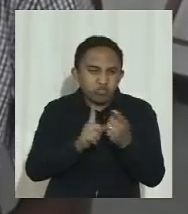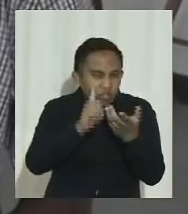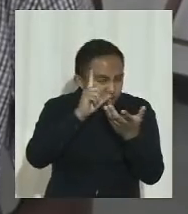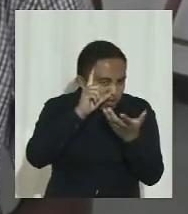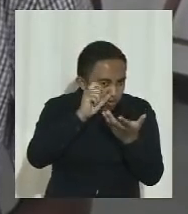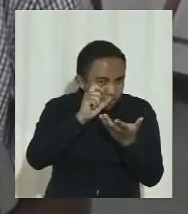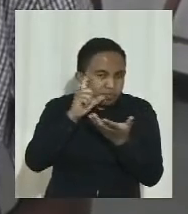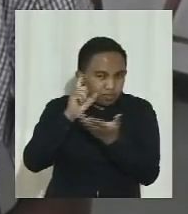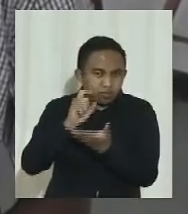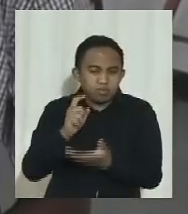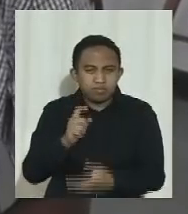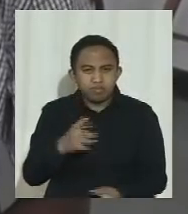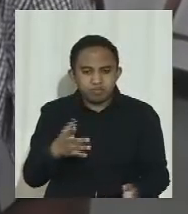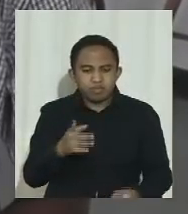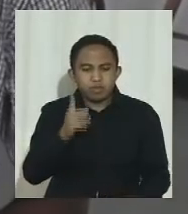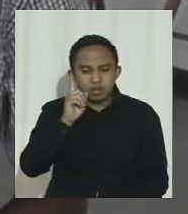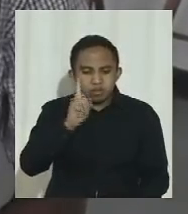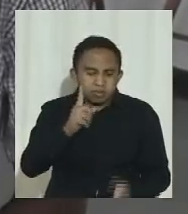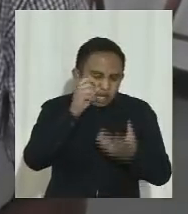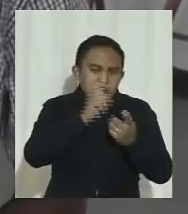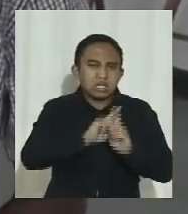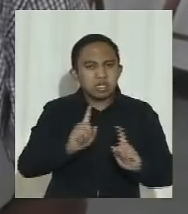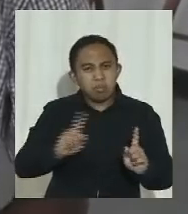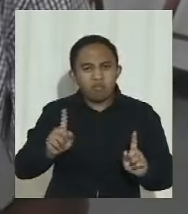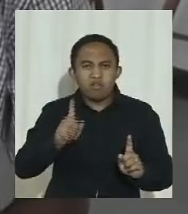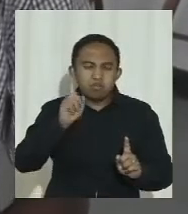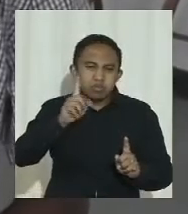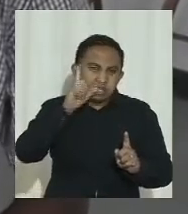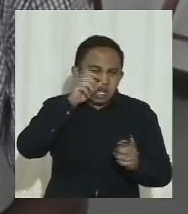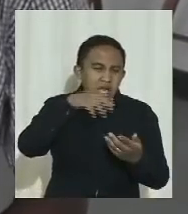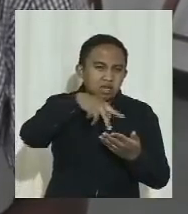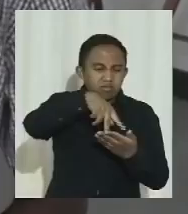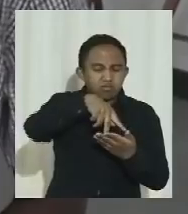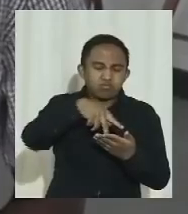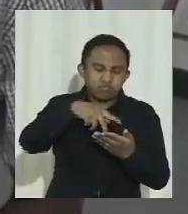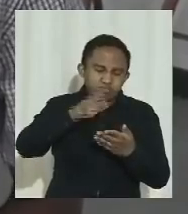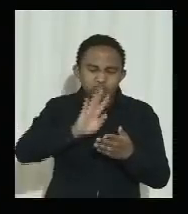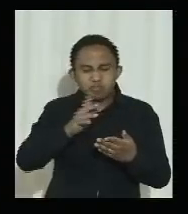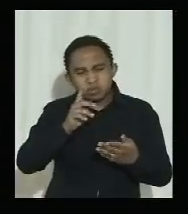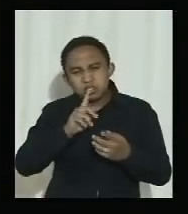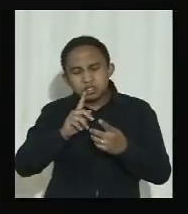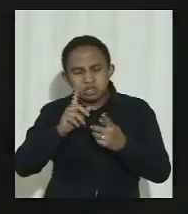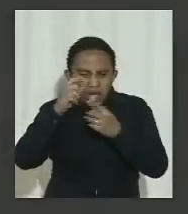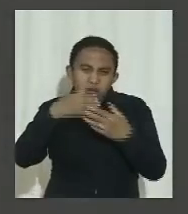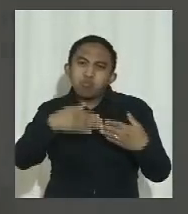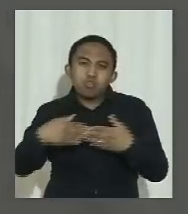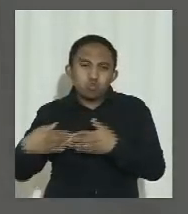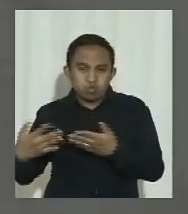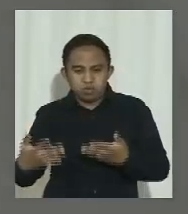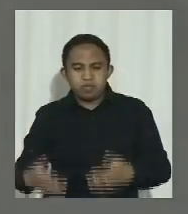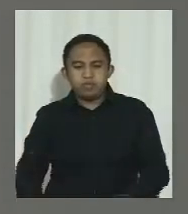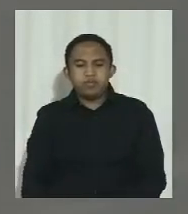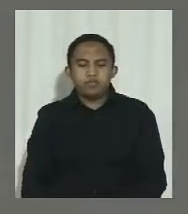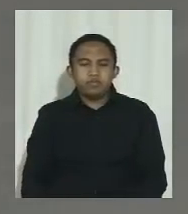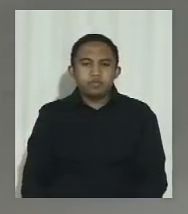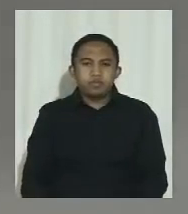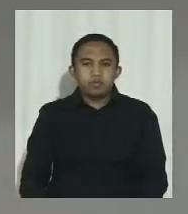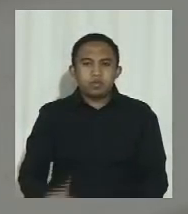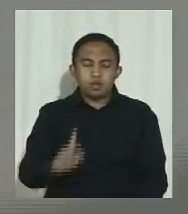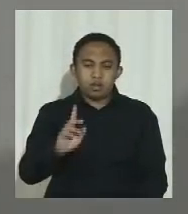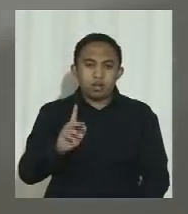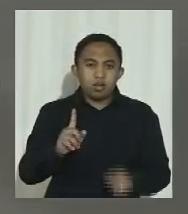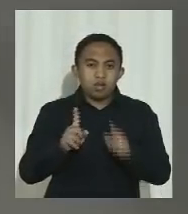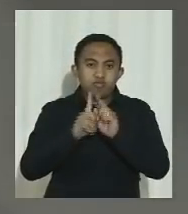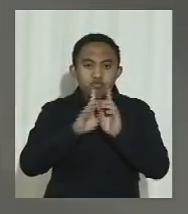karazana sary maromaro, misy portreo, misy paysage, misy interview zany. Tombony ho an'ireo vondron'ny mpaka sary ny